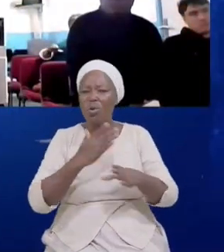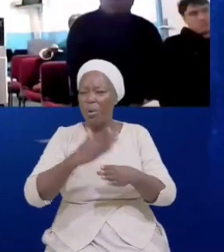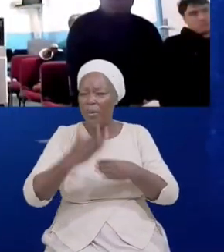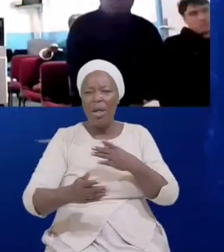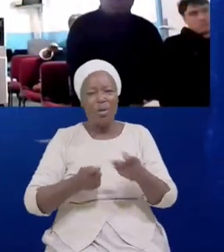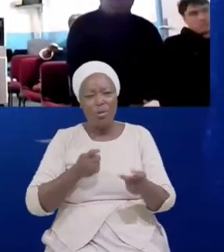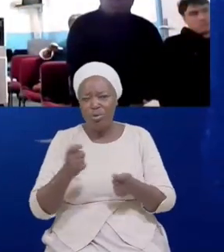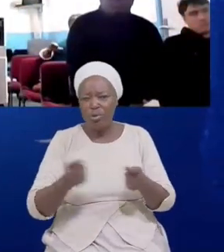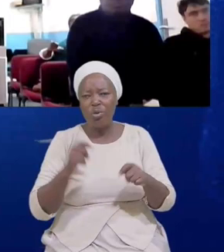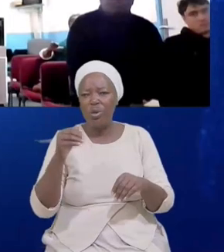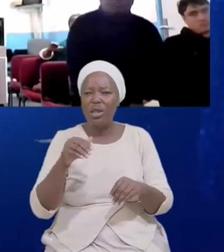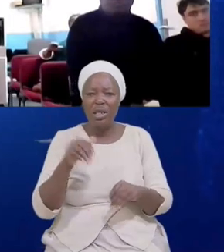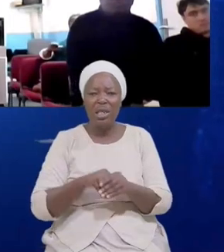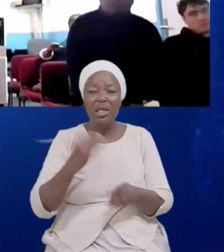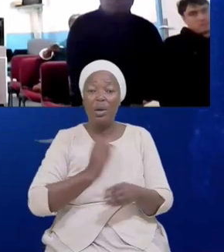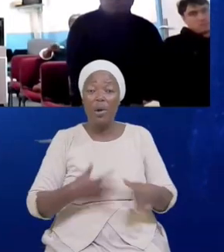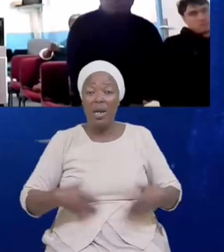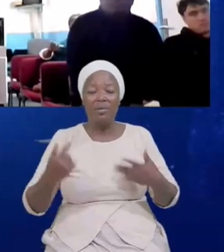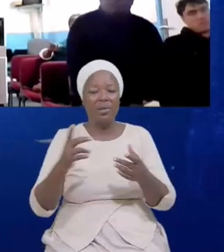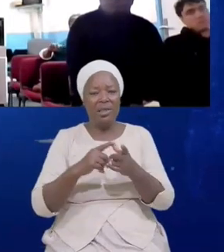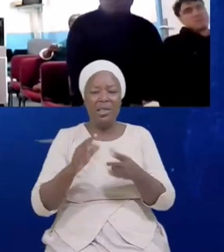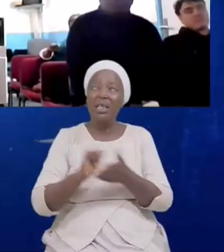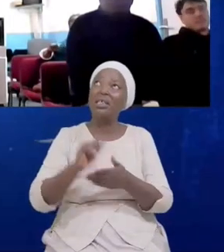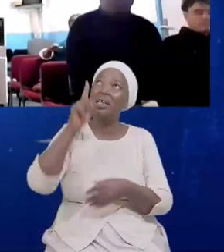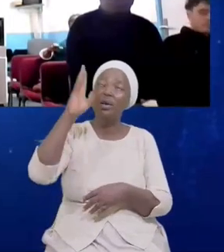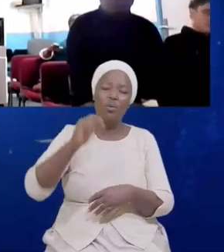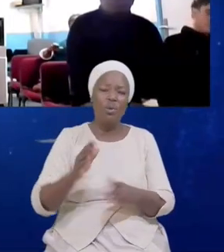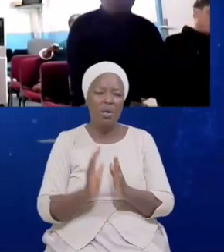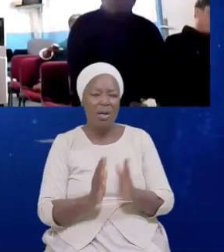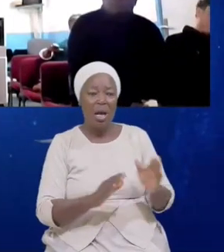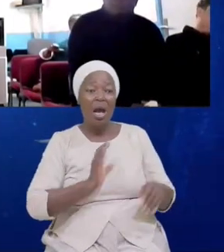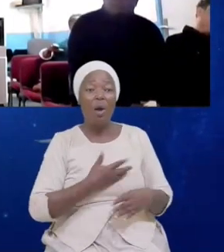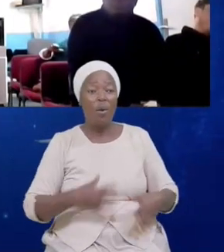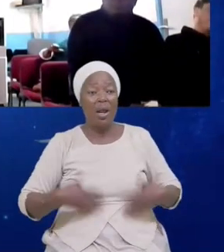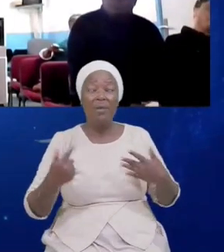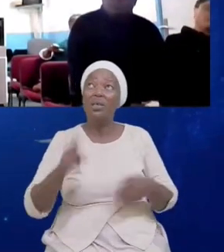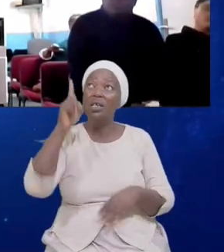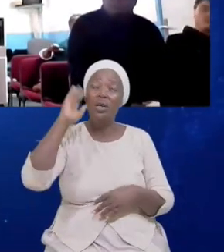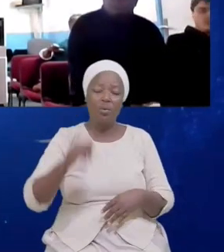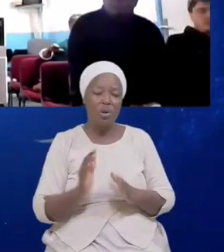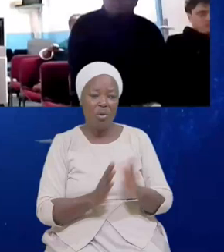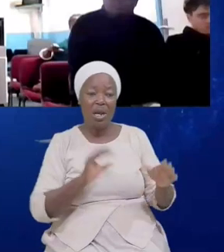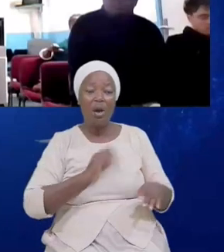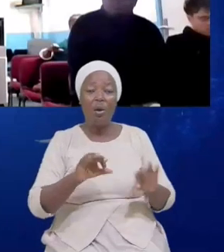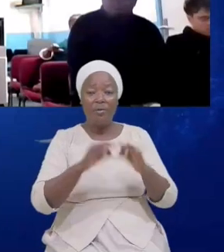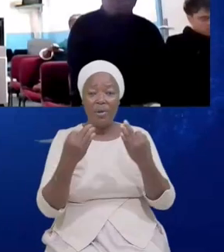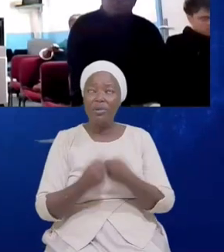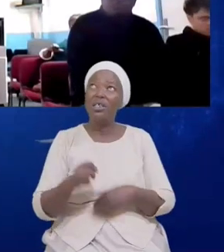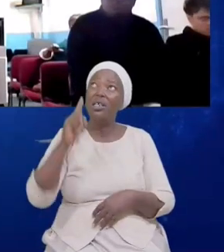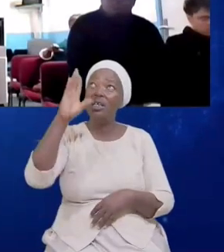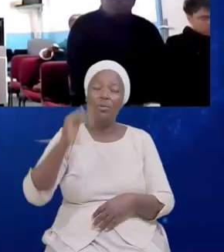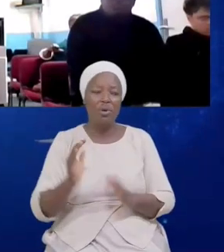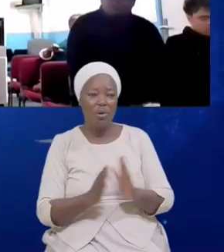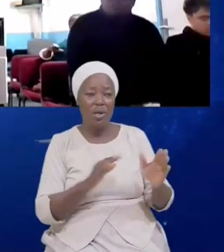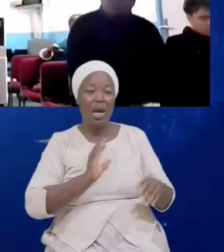de notre vie, il va ordonner notre vie, il va affermir nos familles, il va ordonner